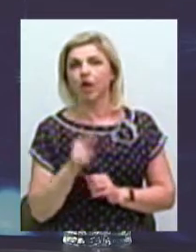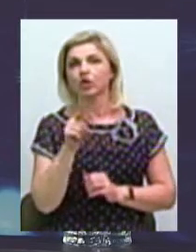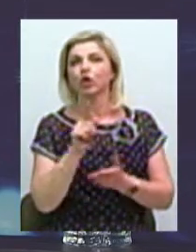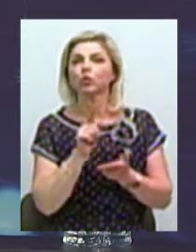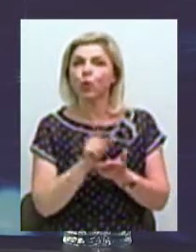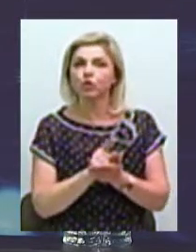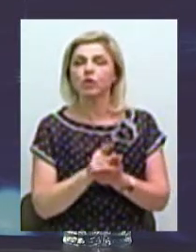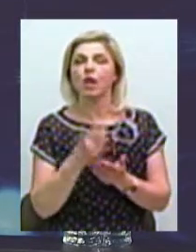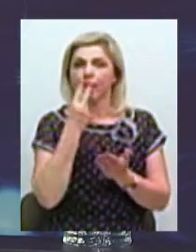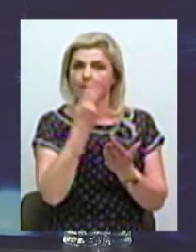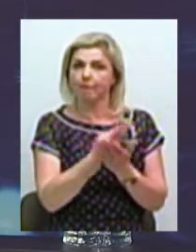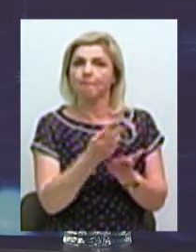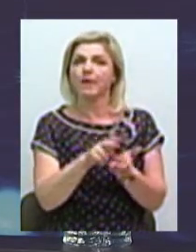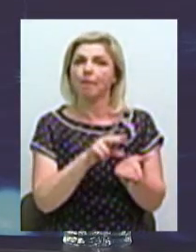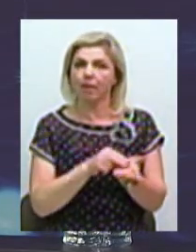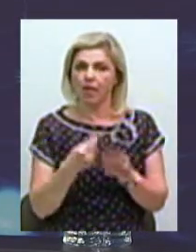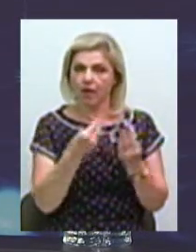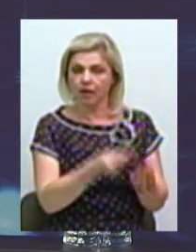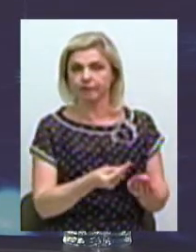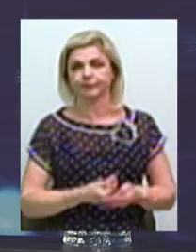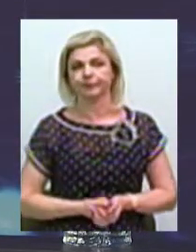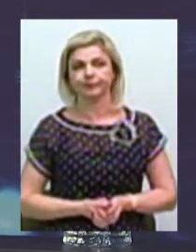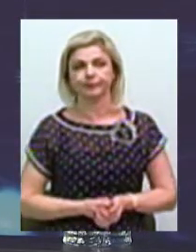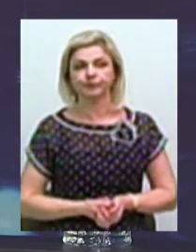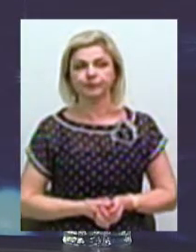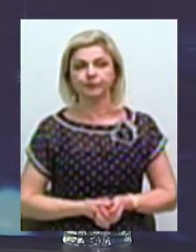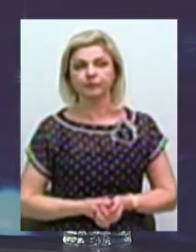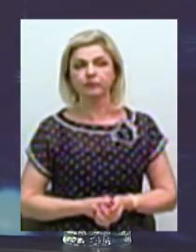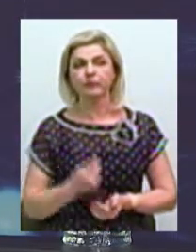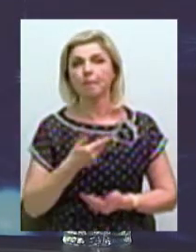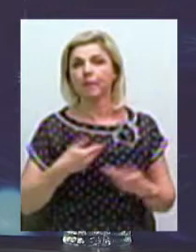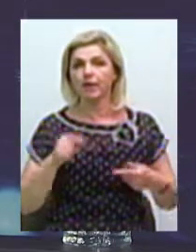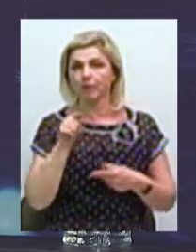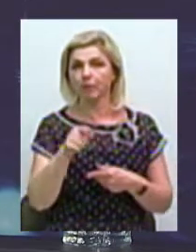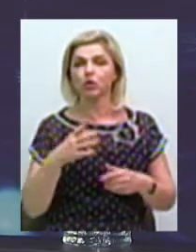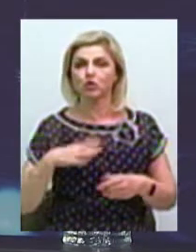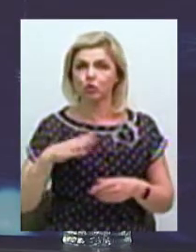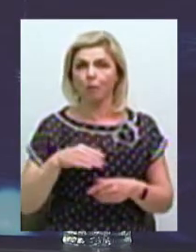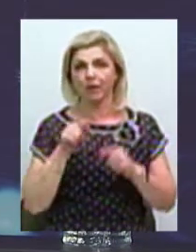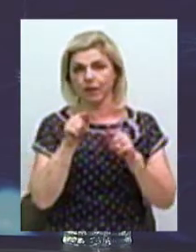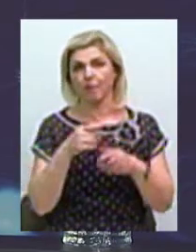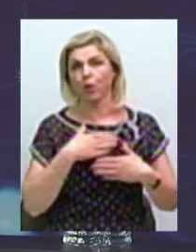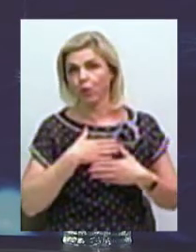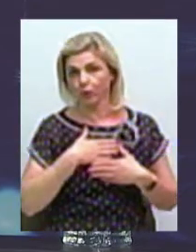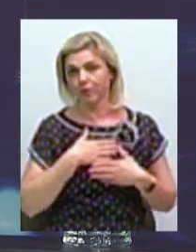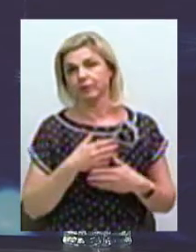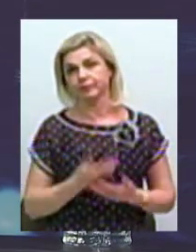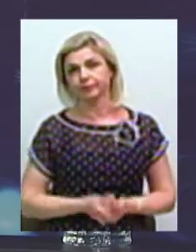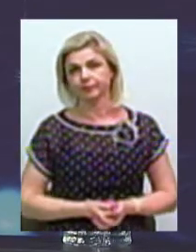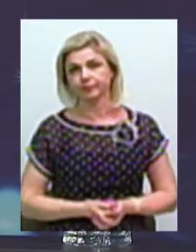должен подавать ему какой-то пример. Вот мы же тебя ждём, мы же тебя любим. Ну, то есть мне кажется,